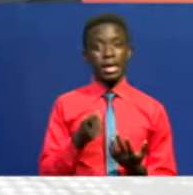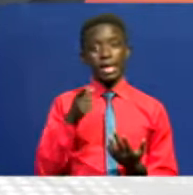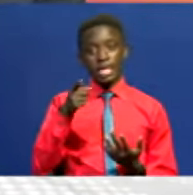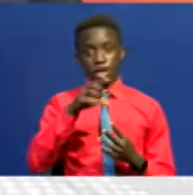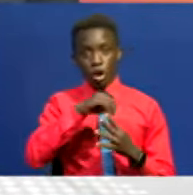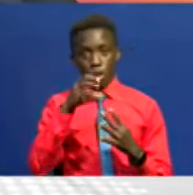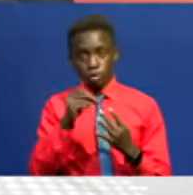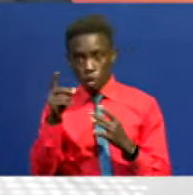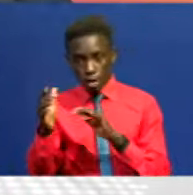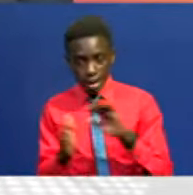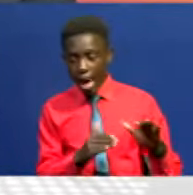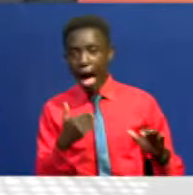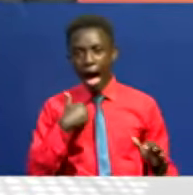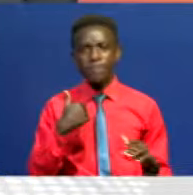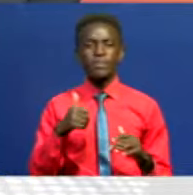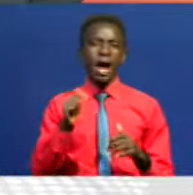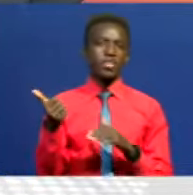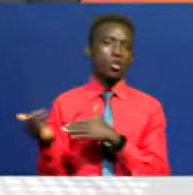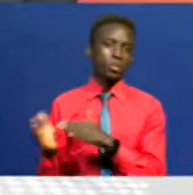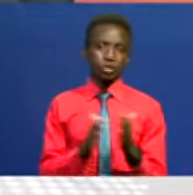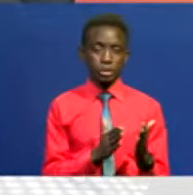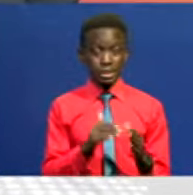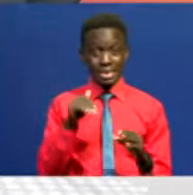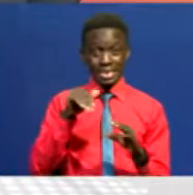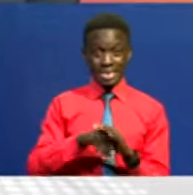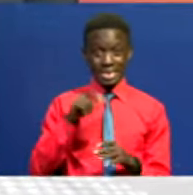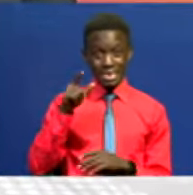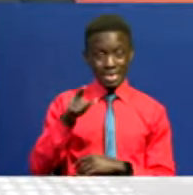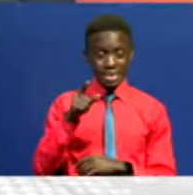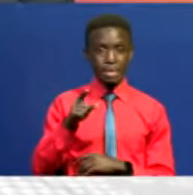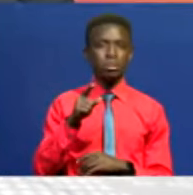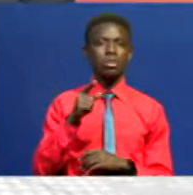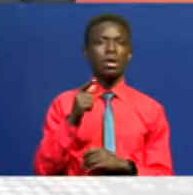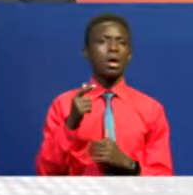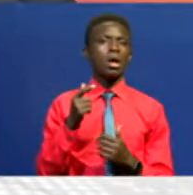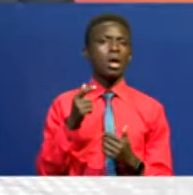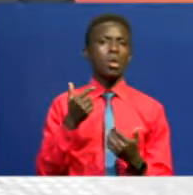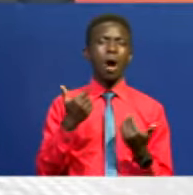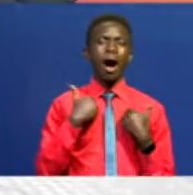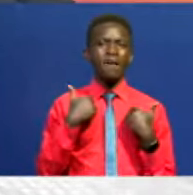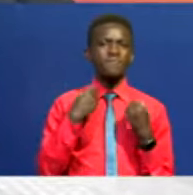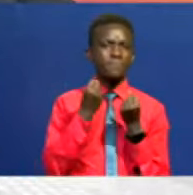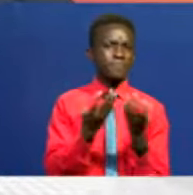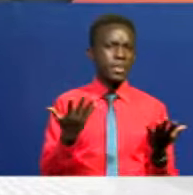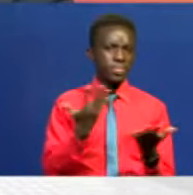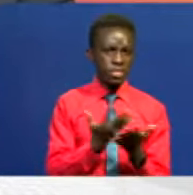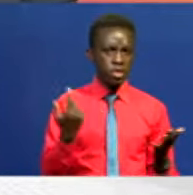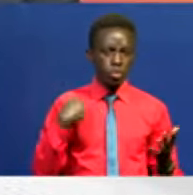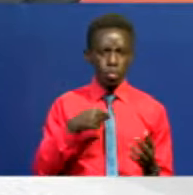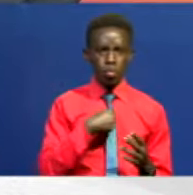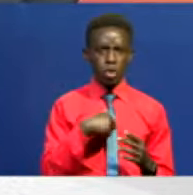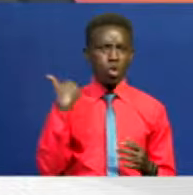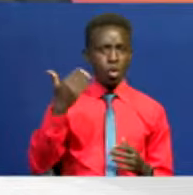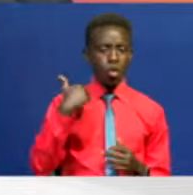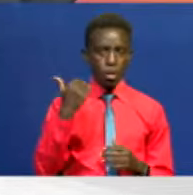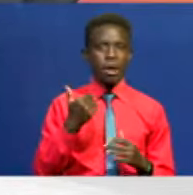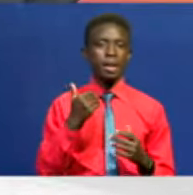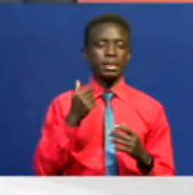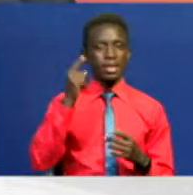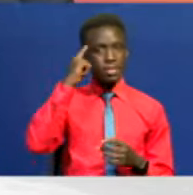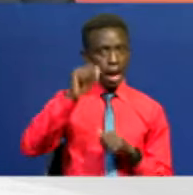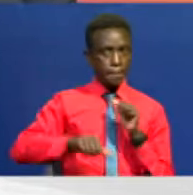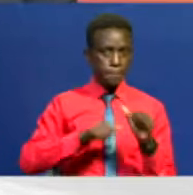Na katika vyuo kuna vitu ambavyo tunazingatia. Kwanza inalingana na kosi ambayo mtu